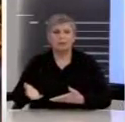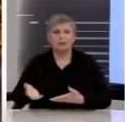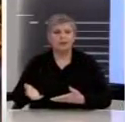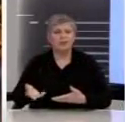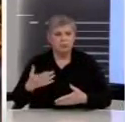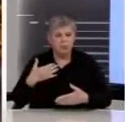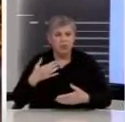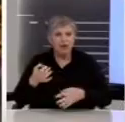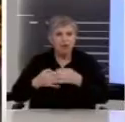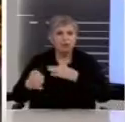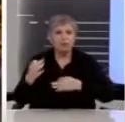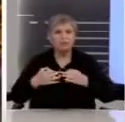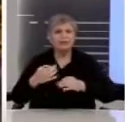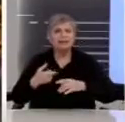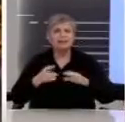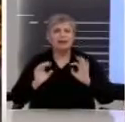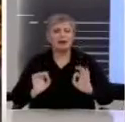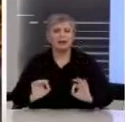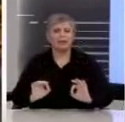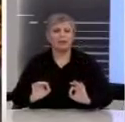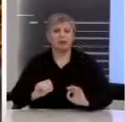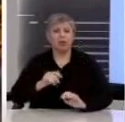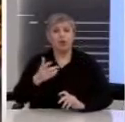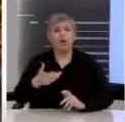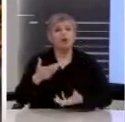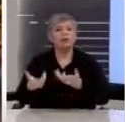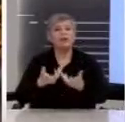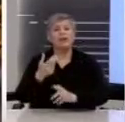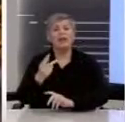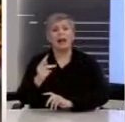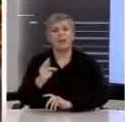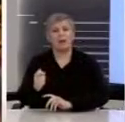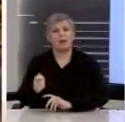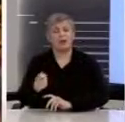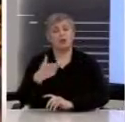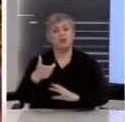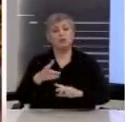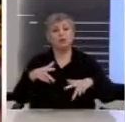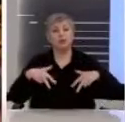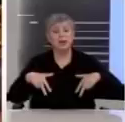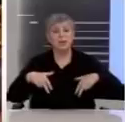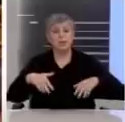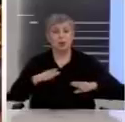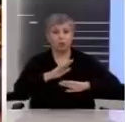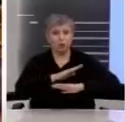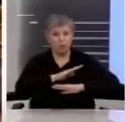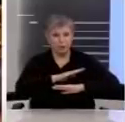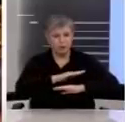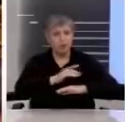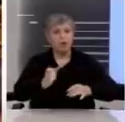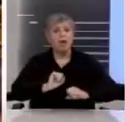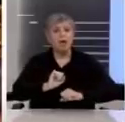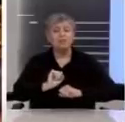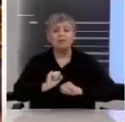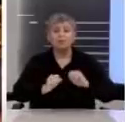Ότι δηλαδή τι. Ότι ο Καμένος, ως Υπουργός Άμυνας, επιχείρησε να